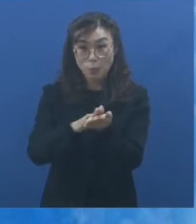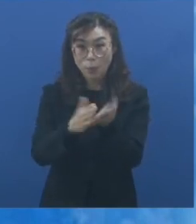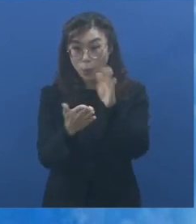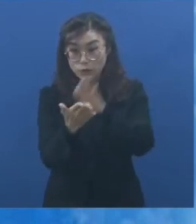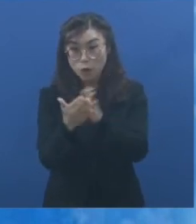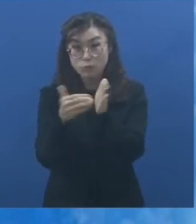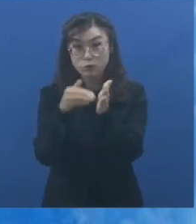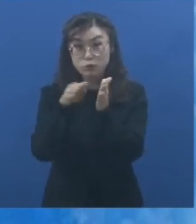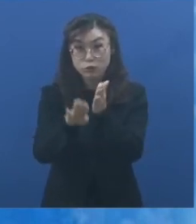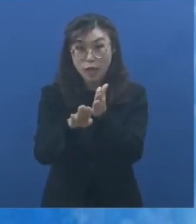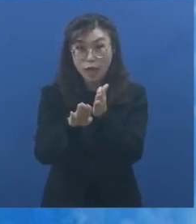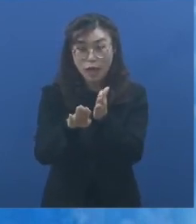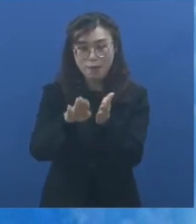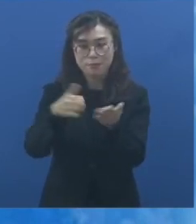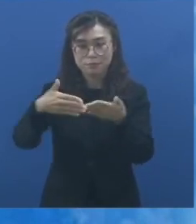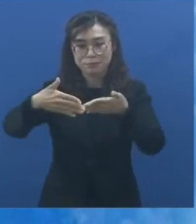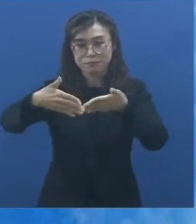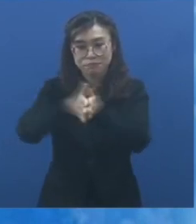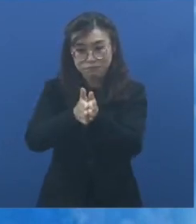그리고 반대쪽으로 짠